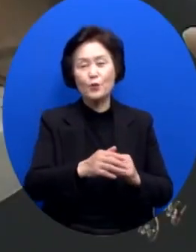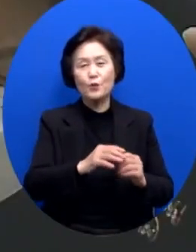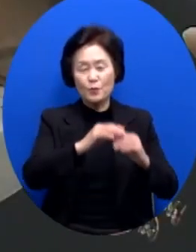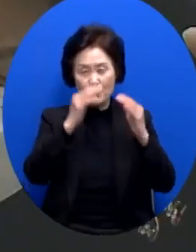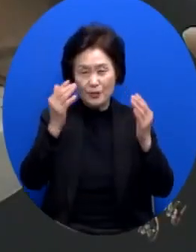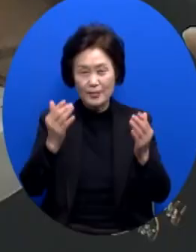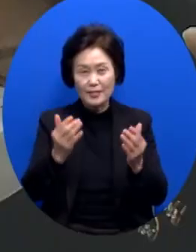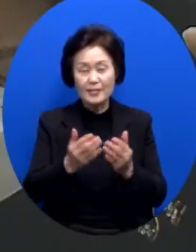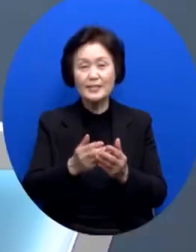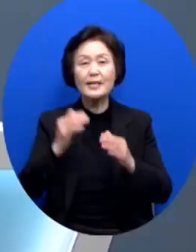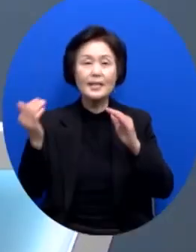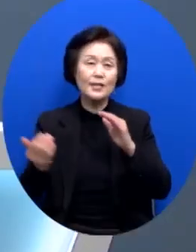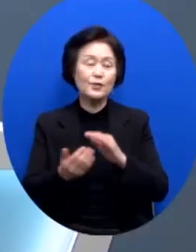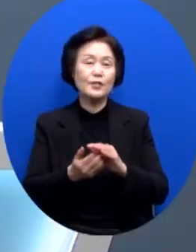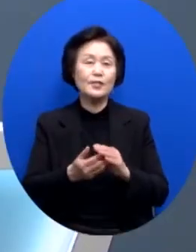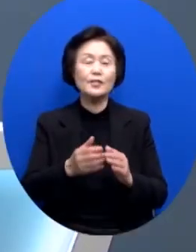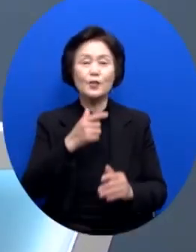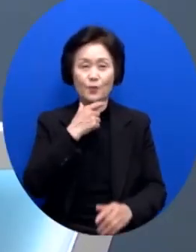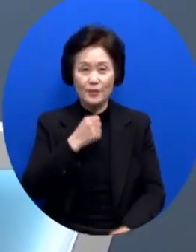감사합니다 예 감사합니다